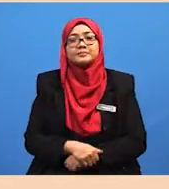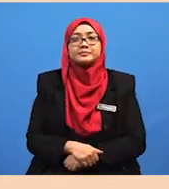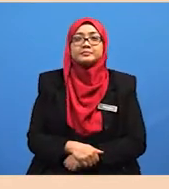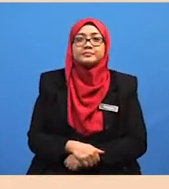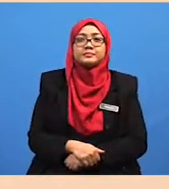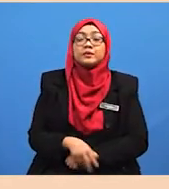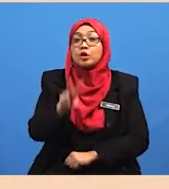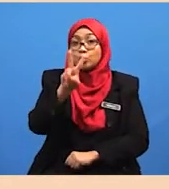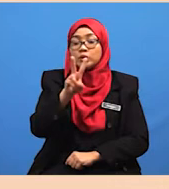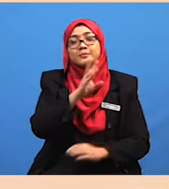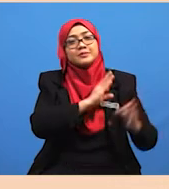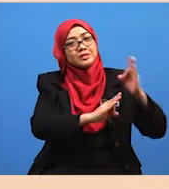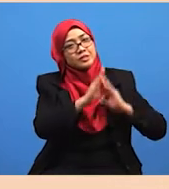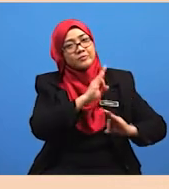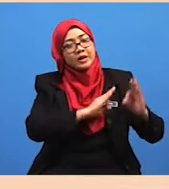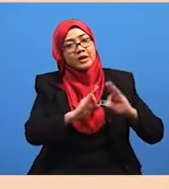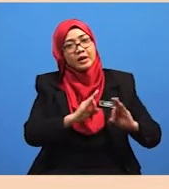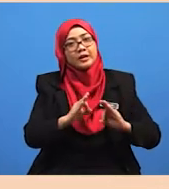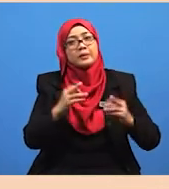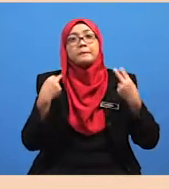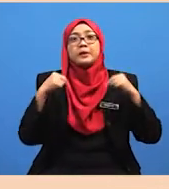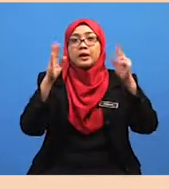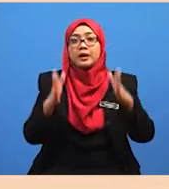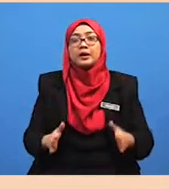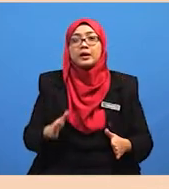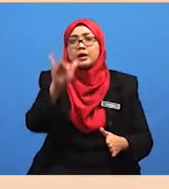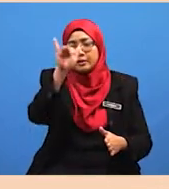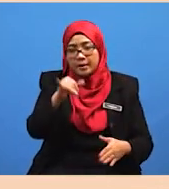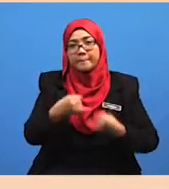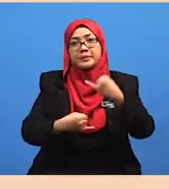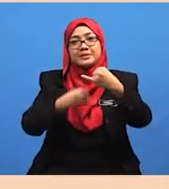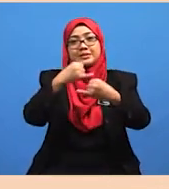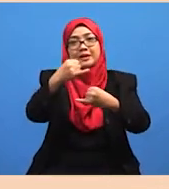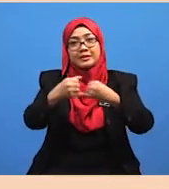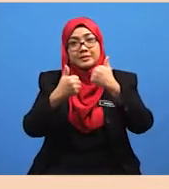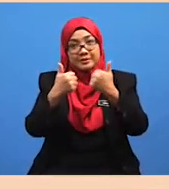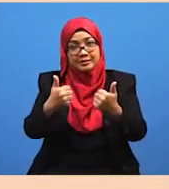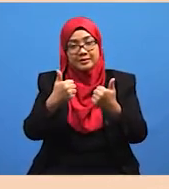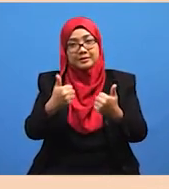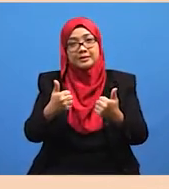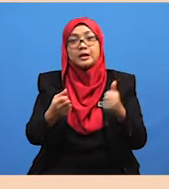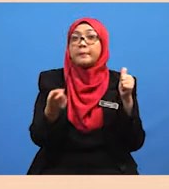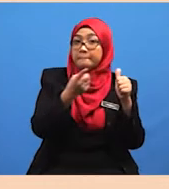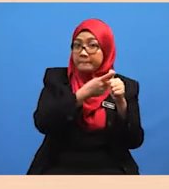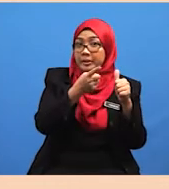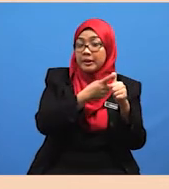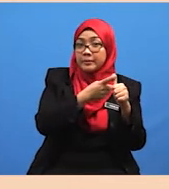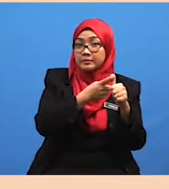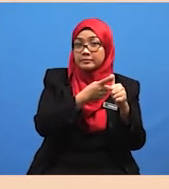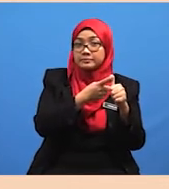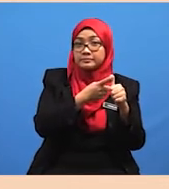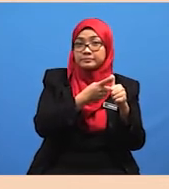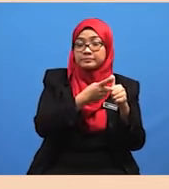Duo sifat pribadi usai berjanji iyelah Hai fakta pertama